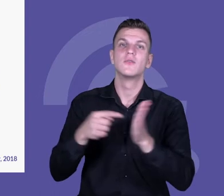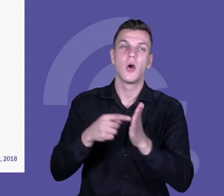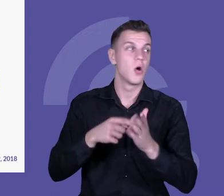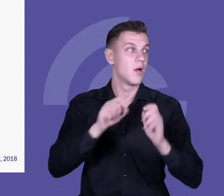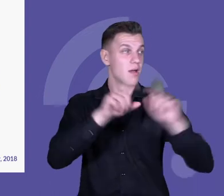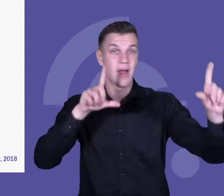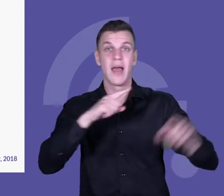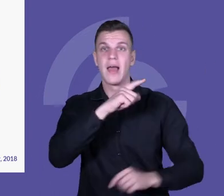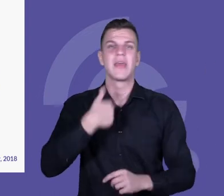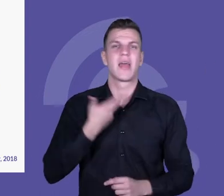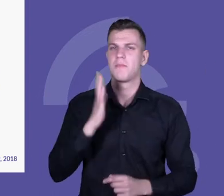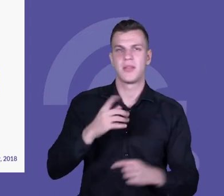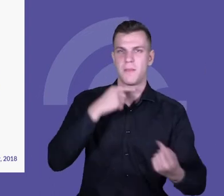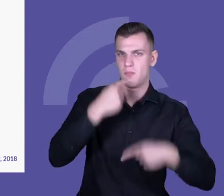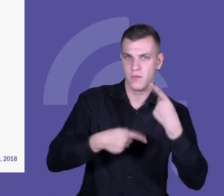bo powiem o nim